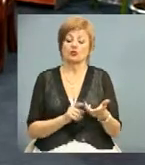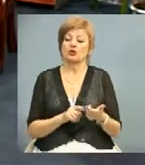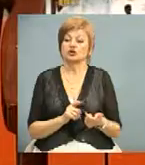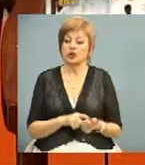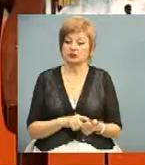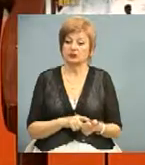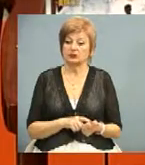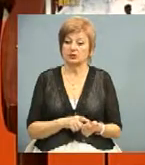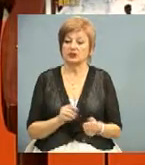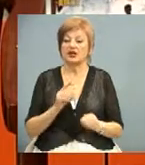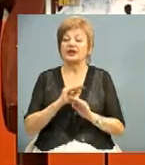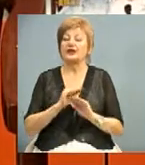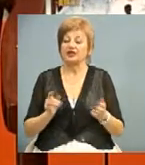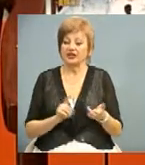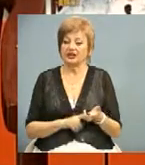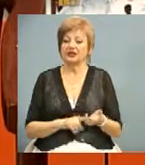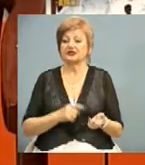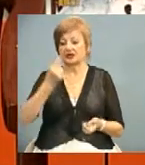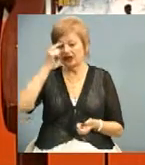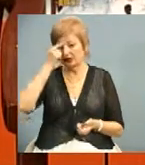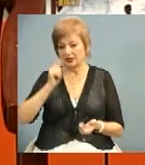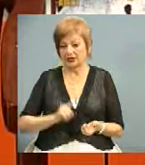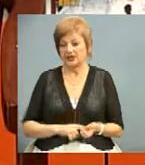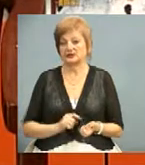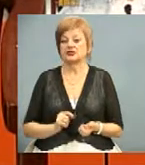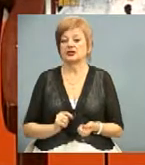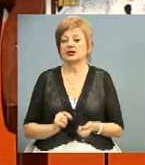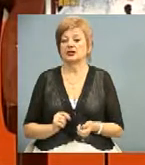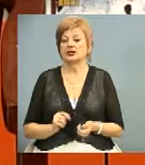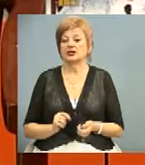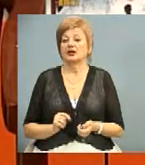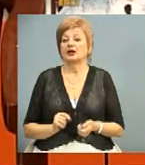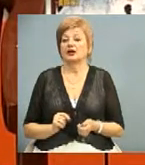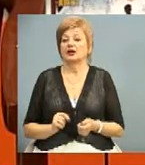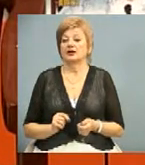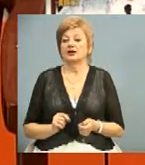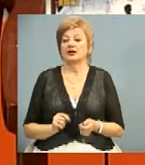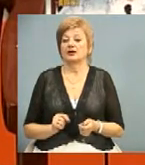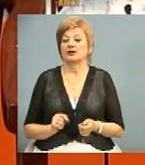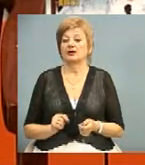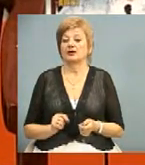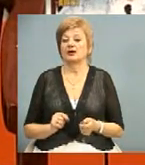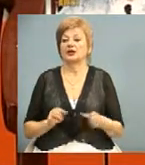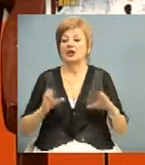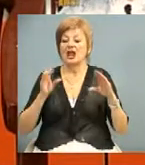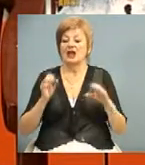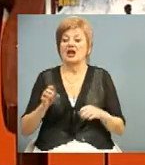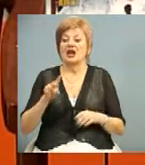це океани? Тихий, Індійський. Індійський? Індійський і